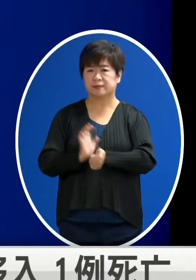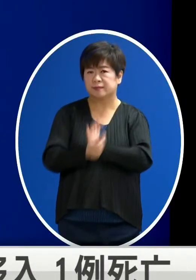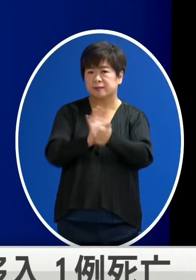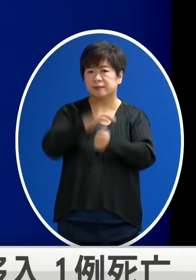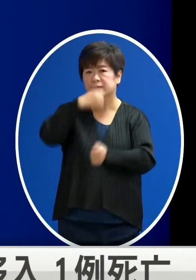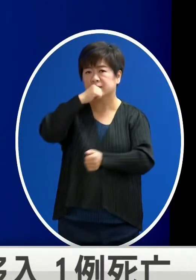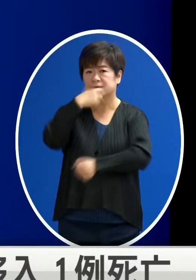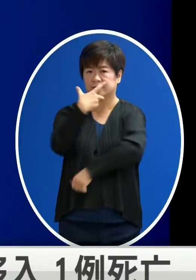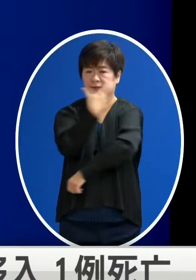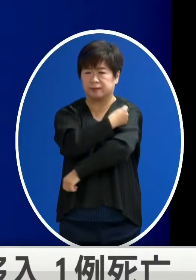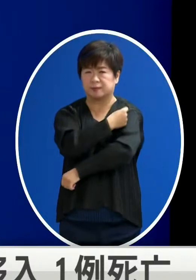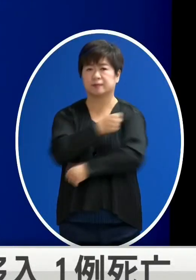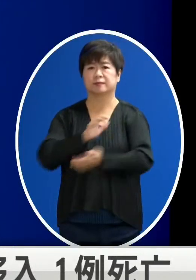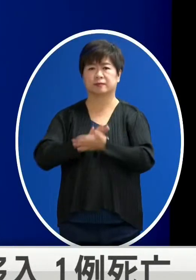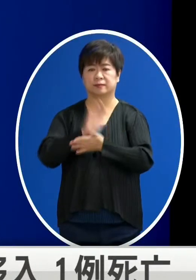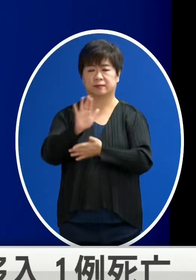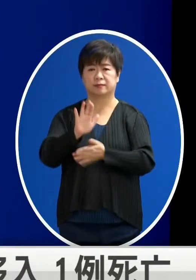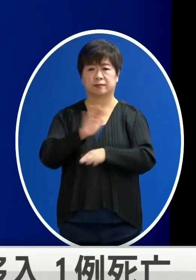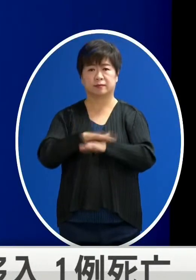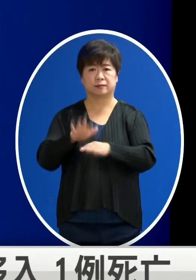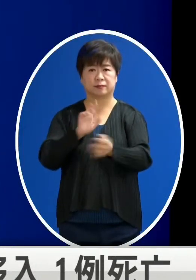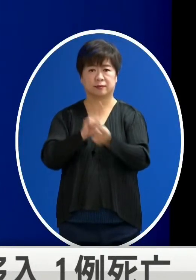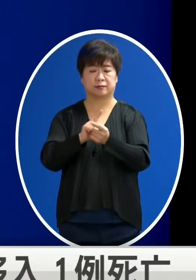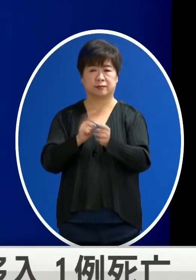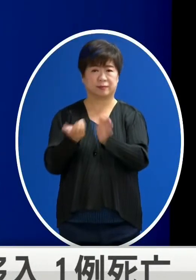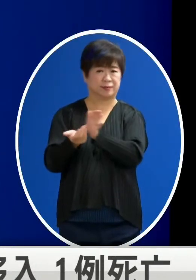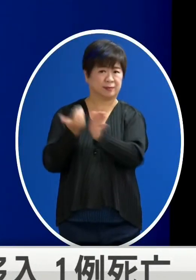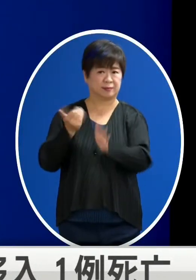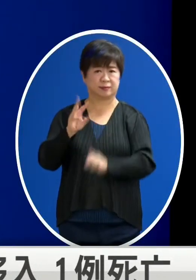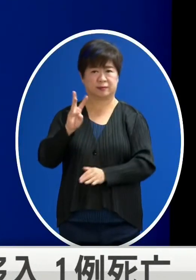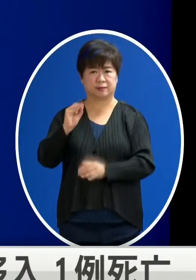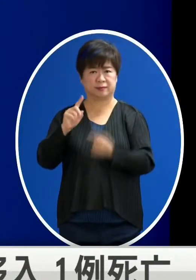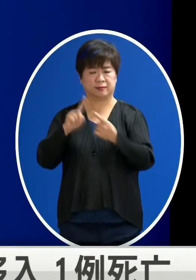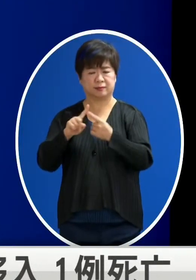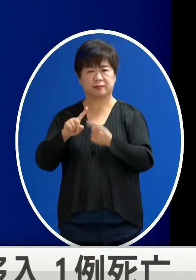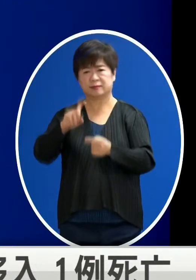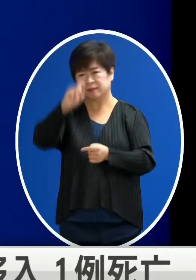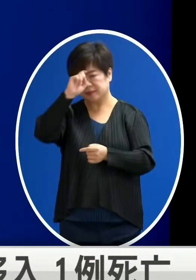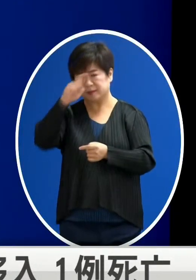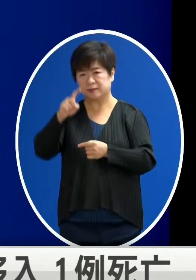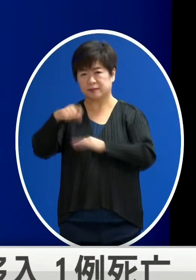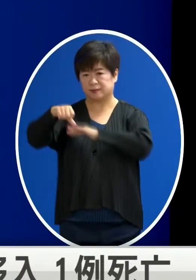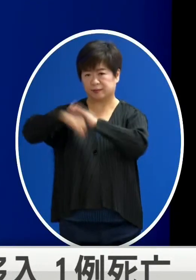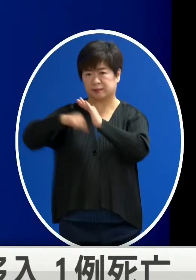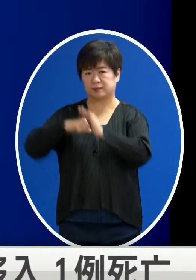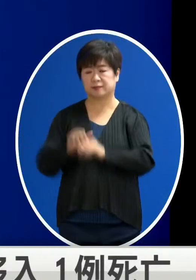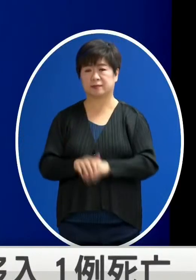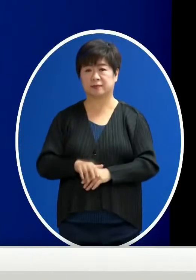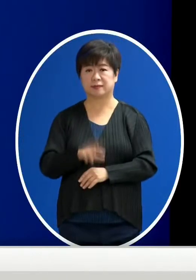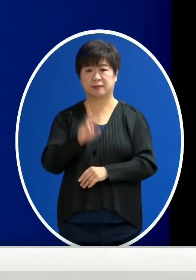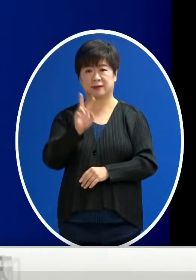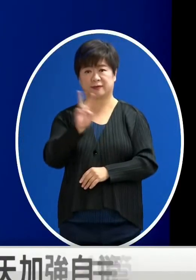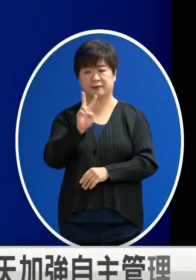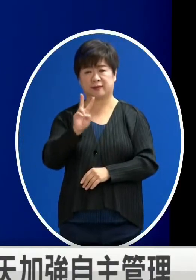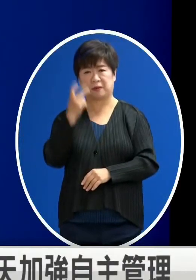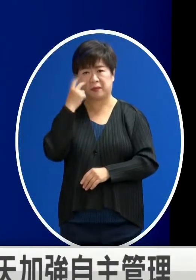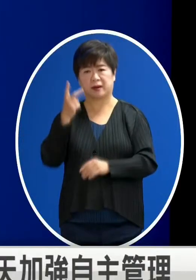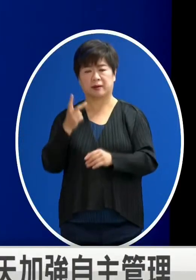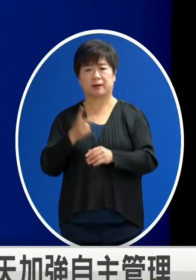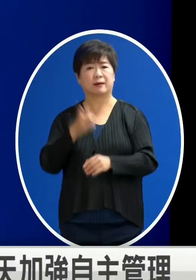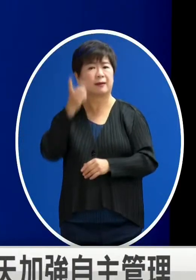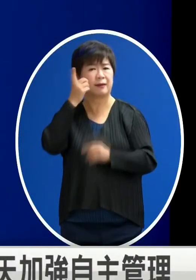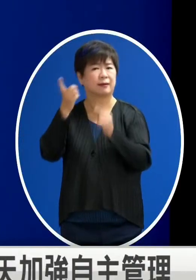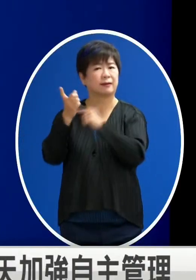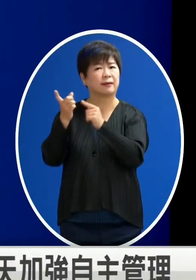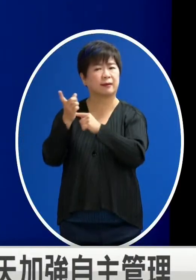后，那我们都会针对前面的30,000人加入，请他们加入我们的VWatch 这个系统，这个主